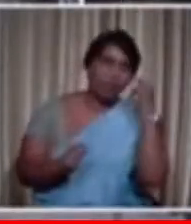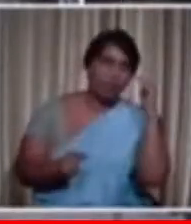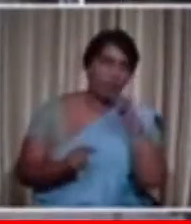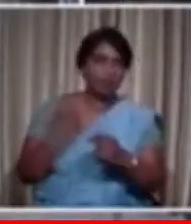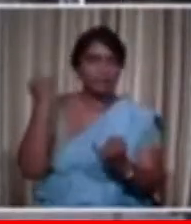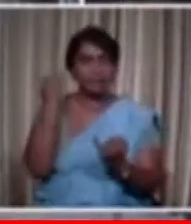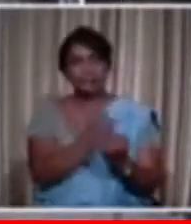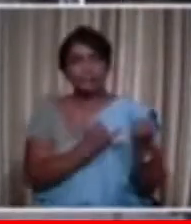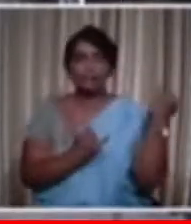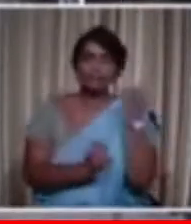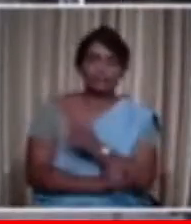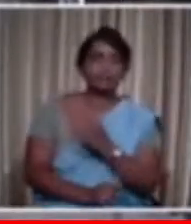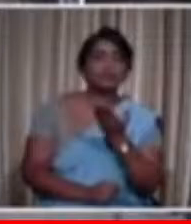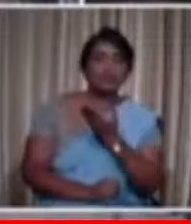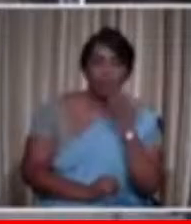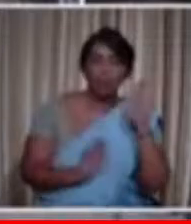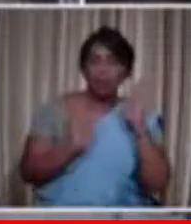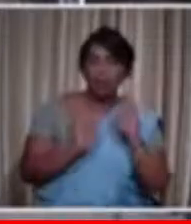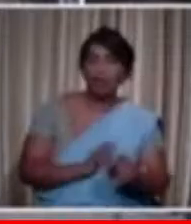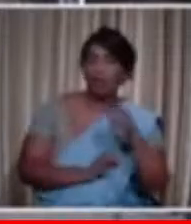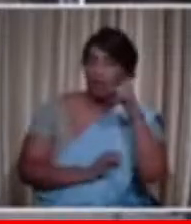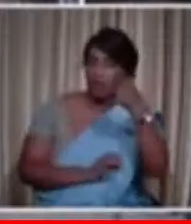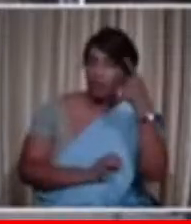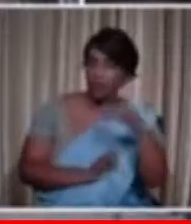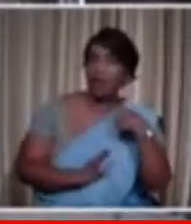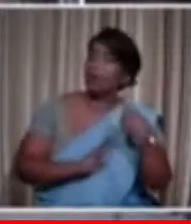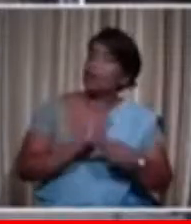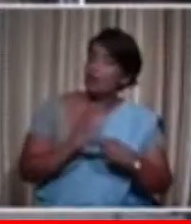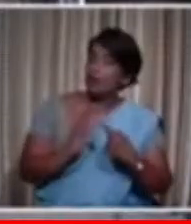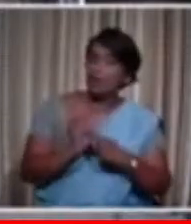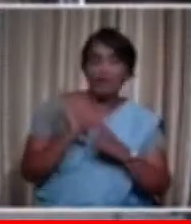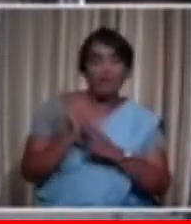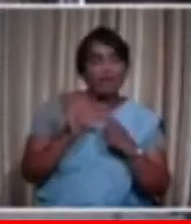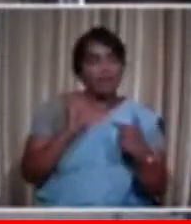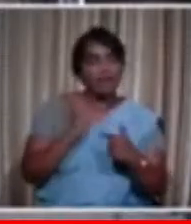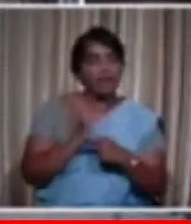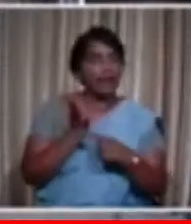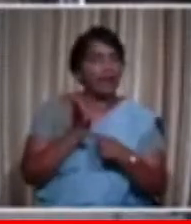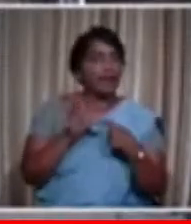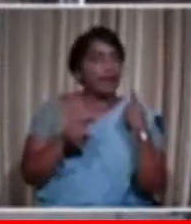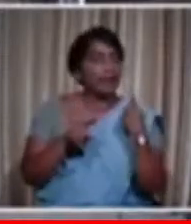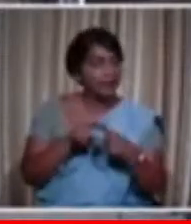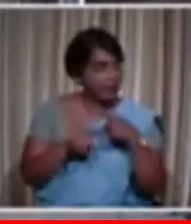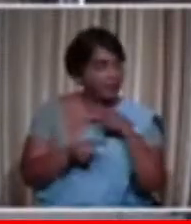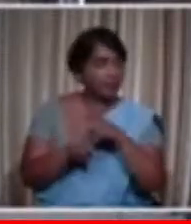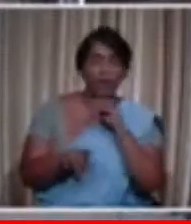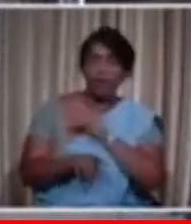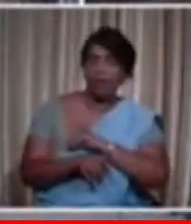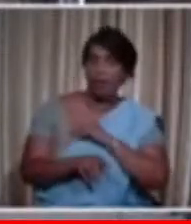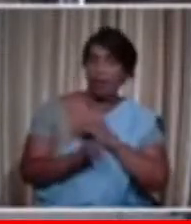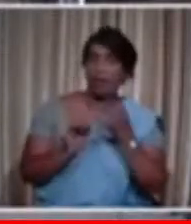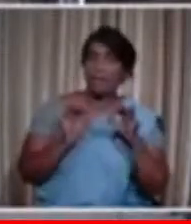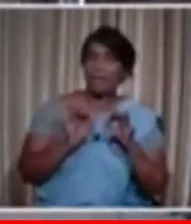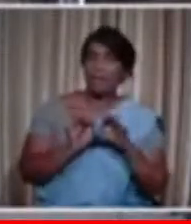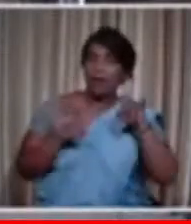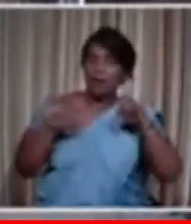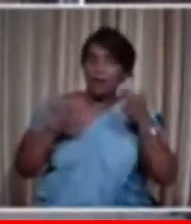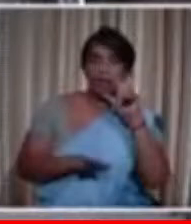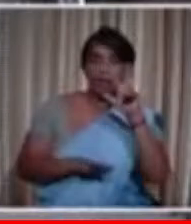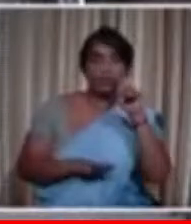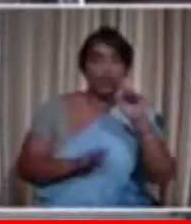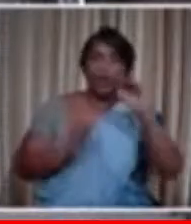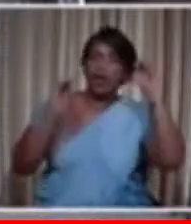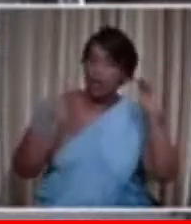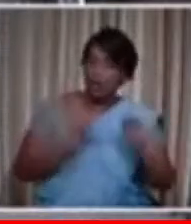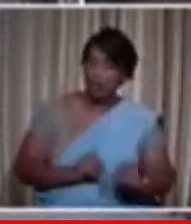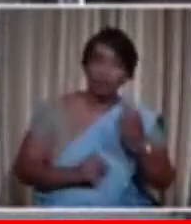අපේ ආණ්ඩුවටත් එල්ල කරන්න පුළුවන් ඔබ නිසා ලංකාවේ බැට්බදු සහ වෙනත් බදු ආදායම් රුපියල් බිලියන 681කින් අඩු